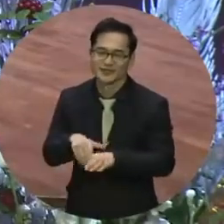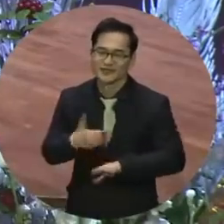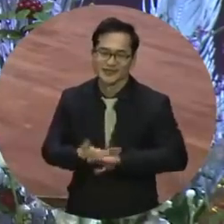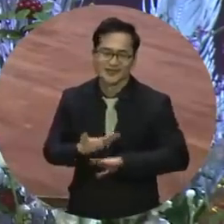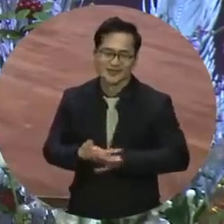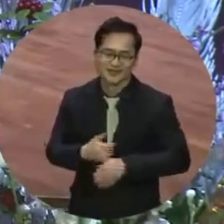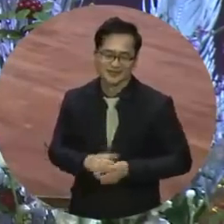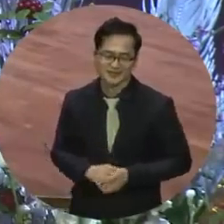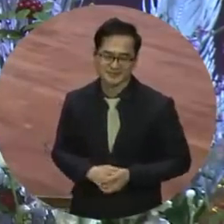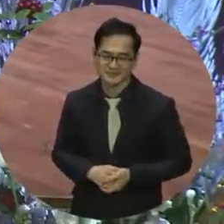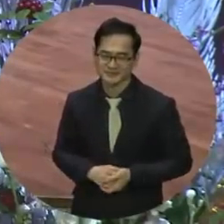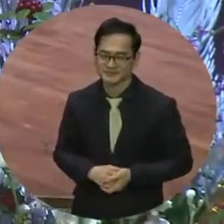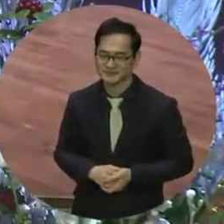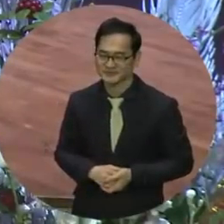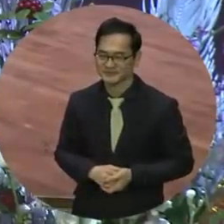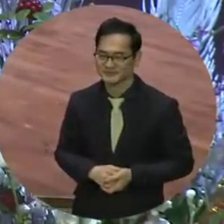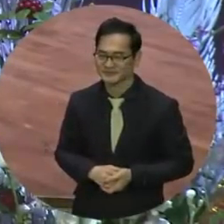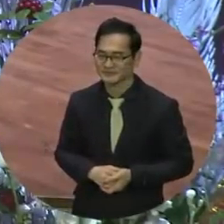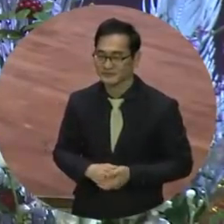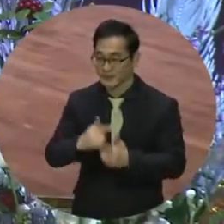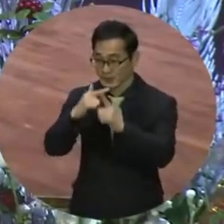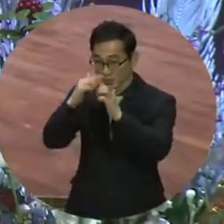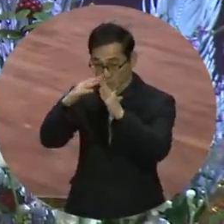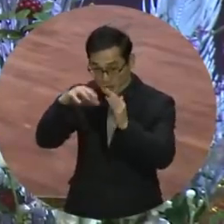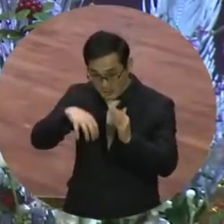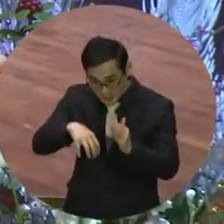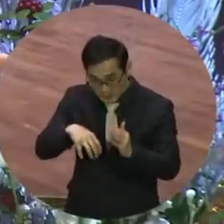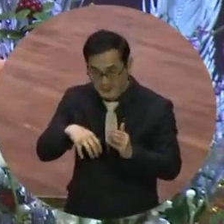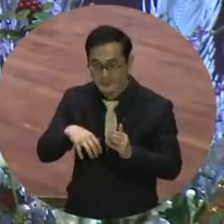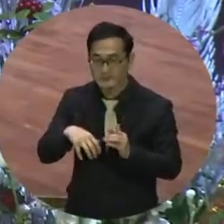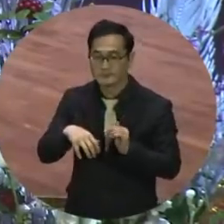교회 신앙생활 하면서 여기가 무슨